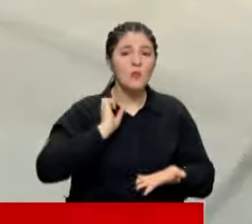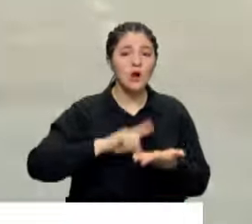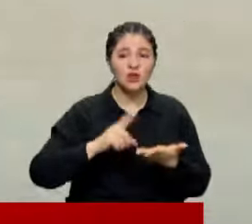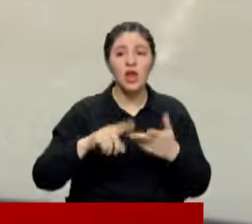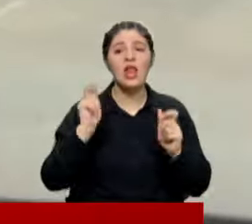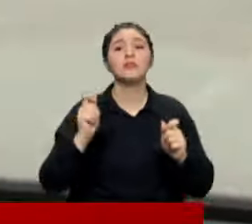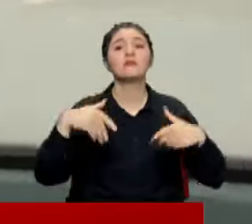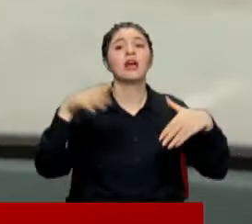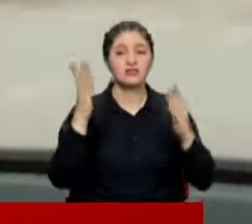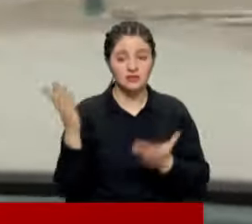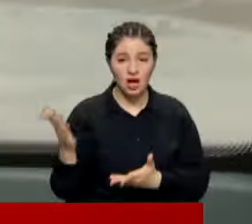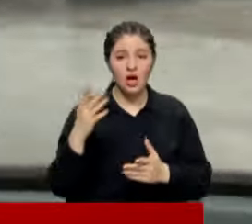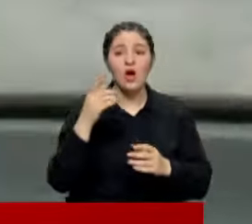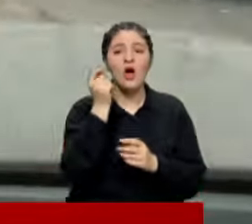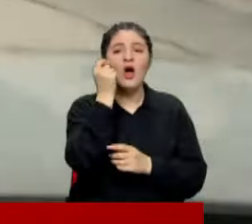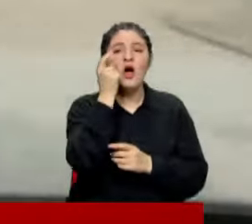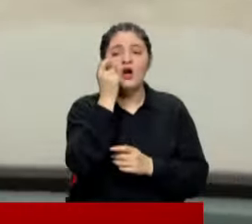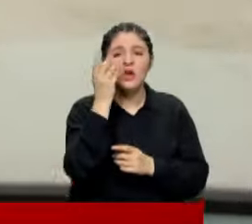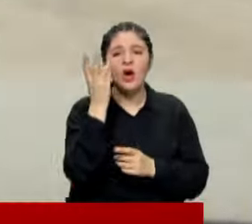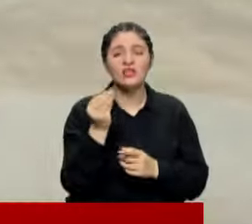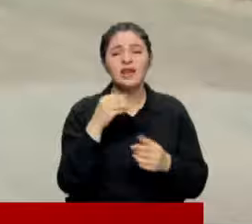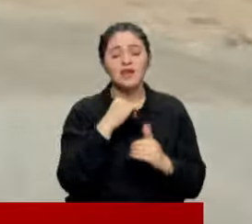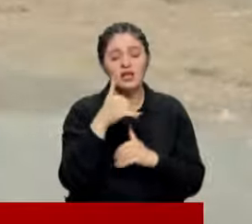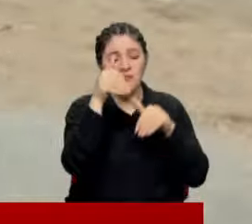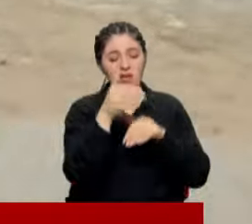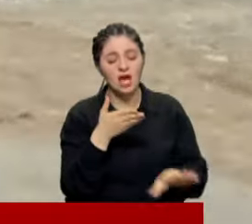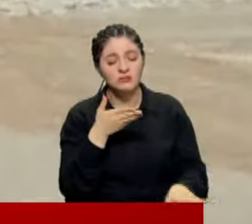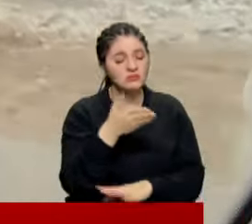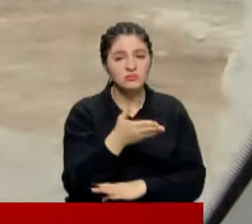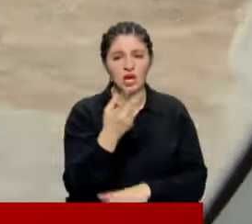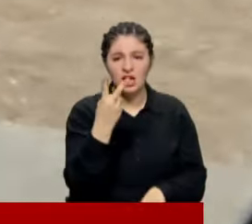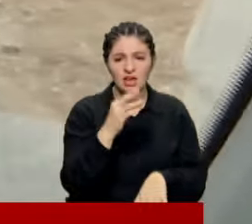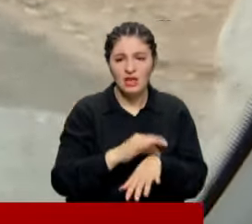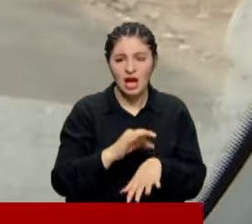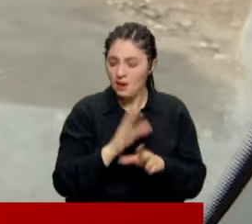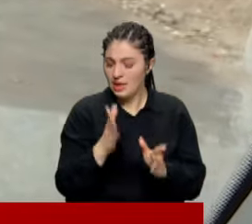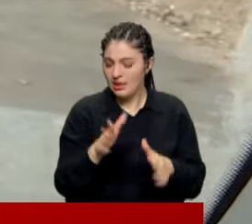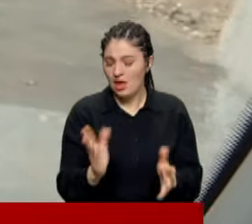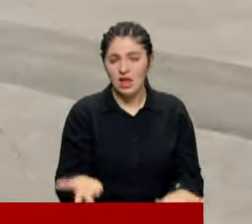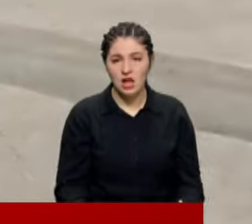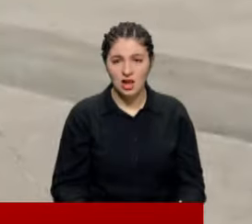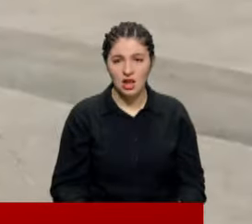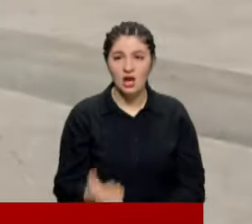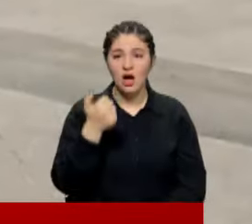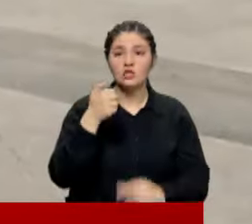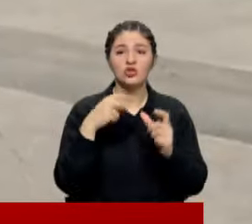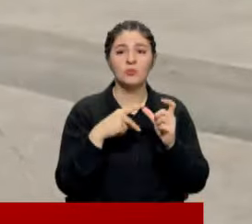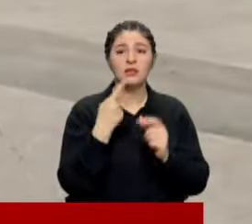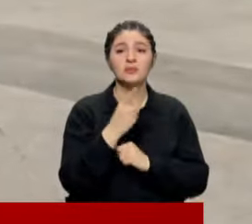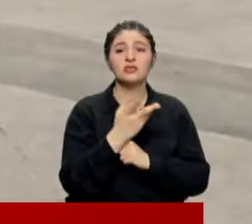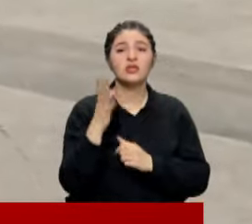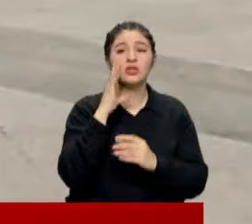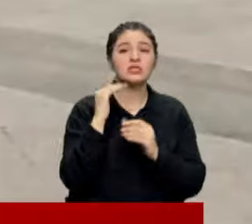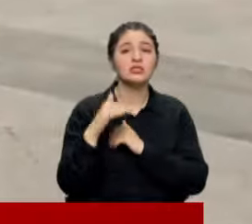protokol uygulanmasa özlem duydukları yakınlarının mezarına ulaşmaları 2 dakika bile sürmeyecekti. 6 Şubat'ta